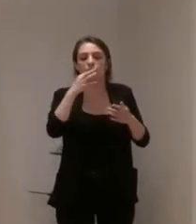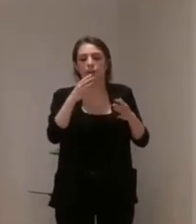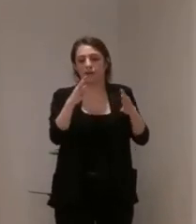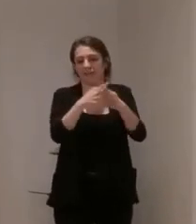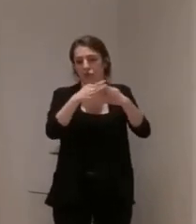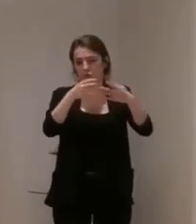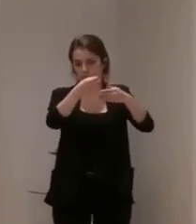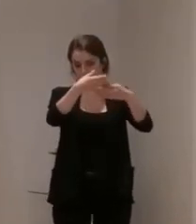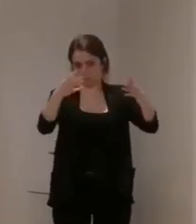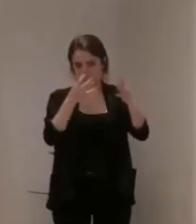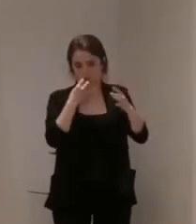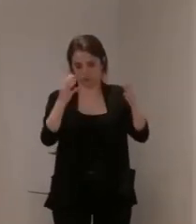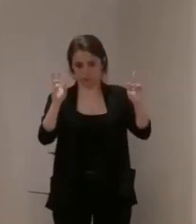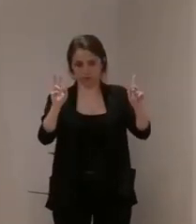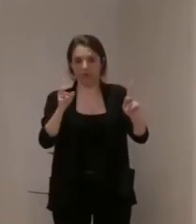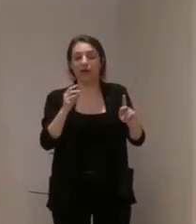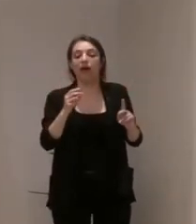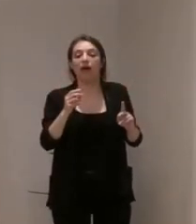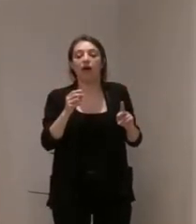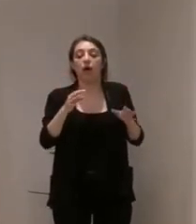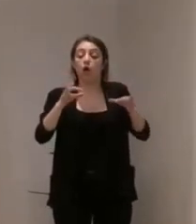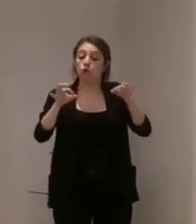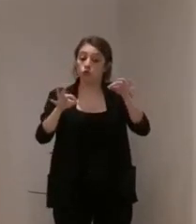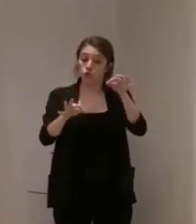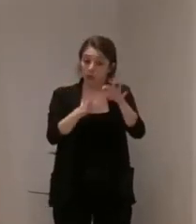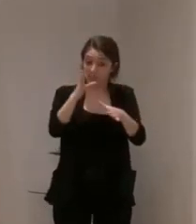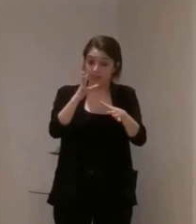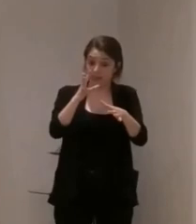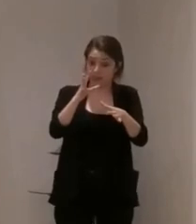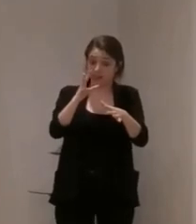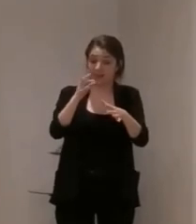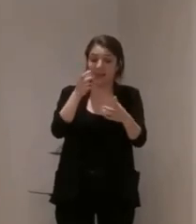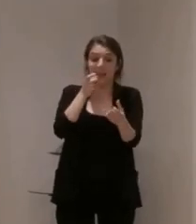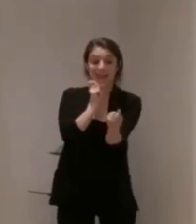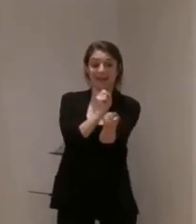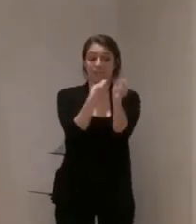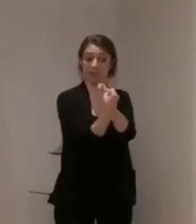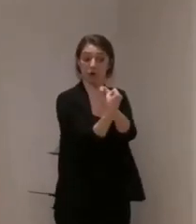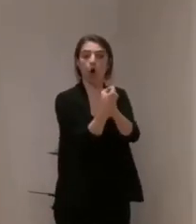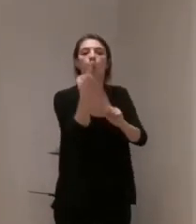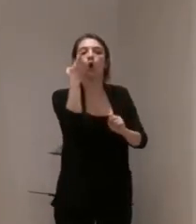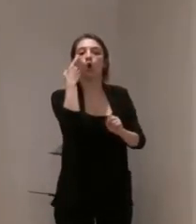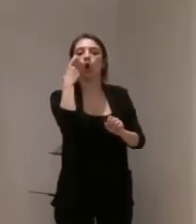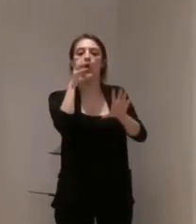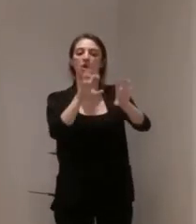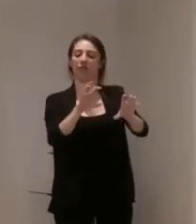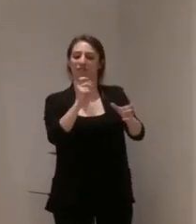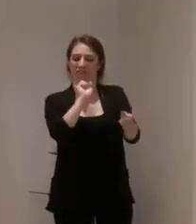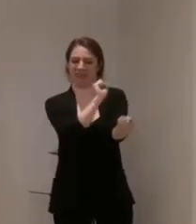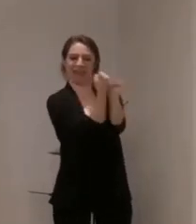molt bé, que és que bé que l'enemic coneix el seu enemic. És a dir, l'enemic sap on va a